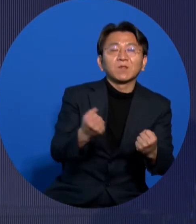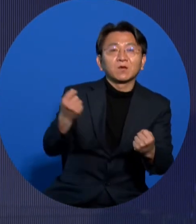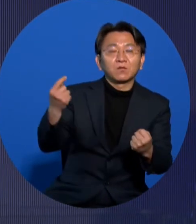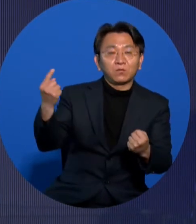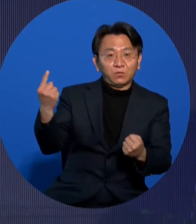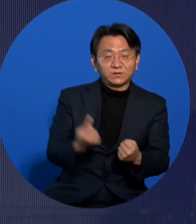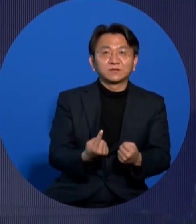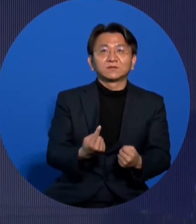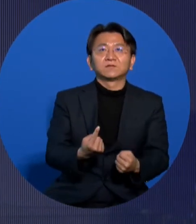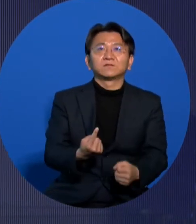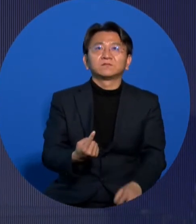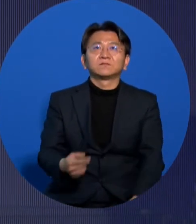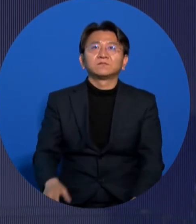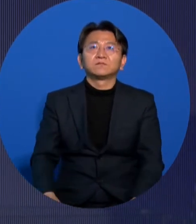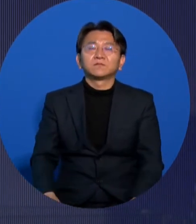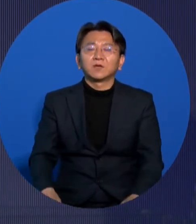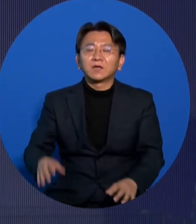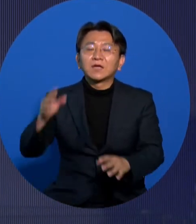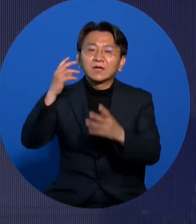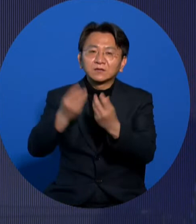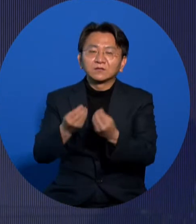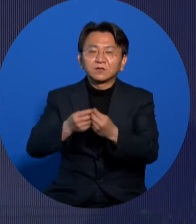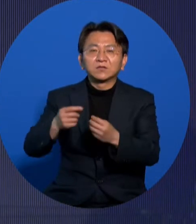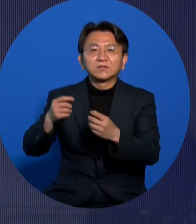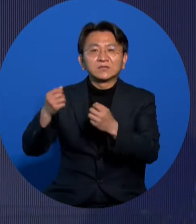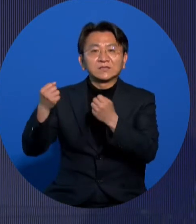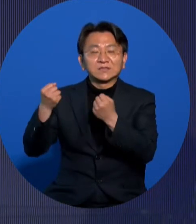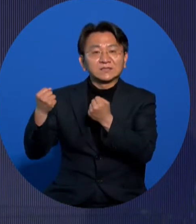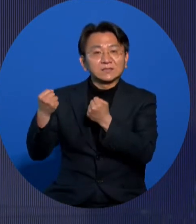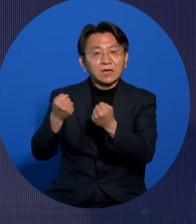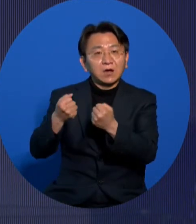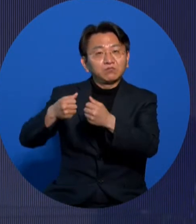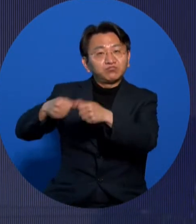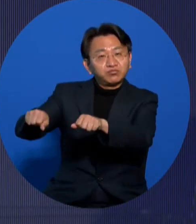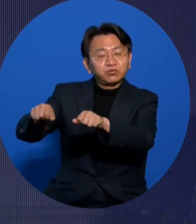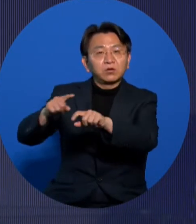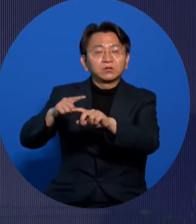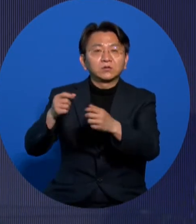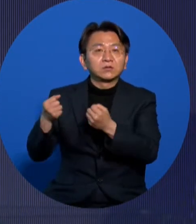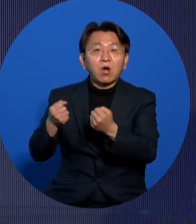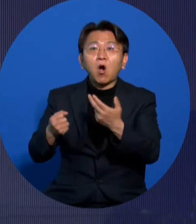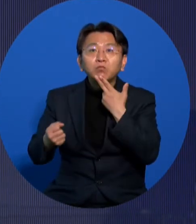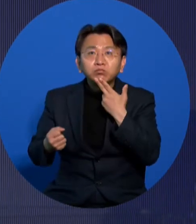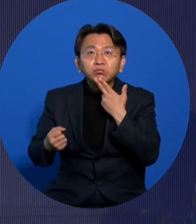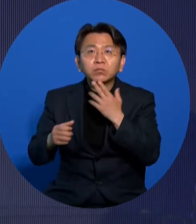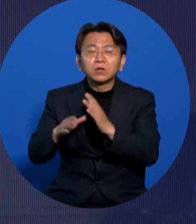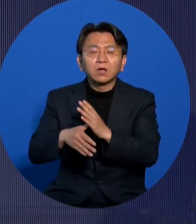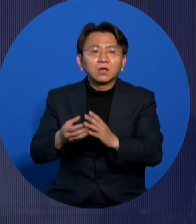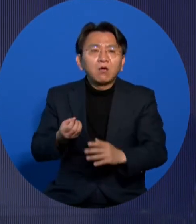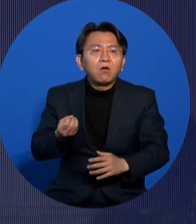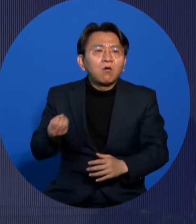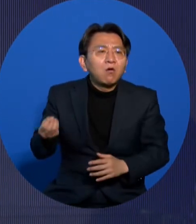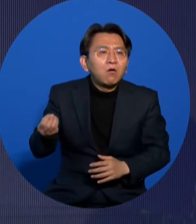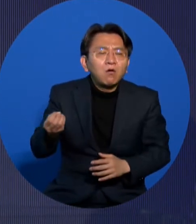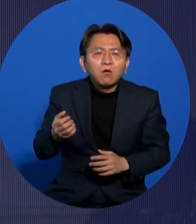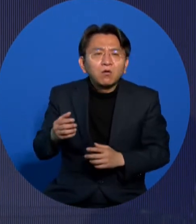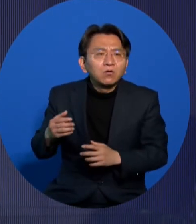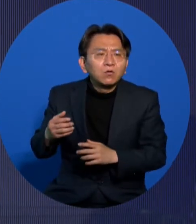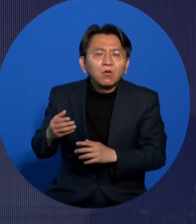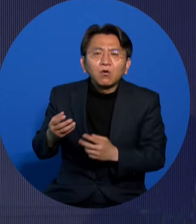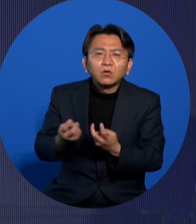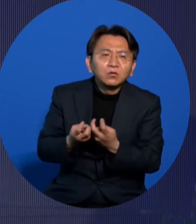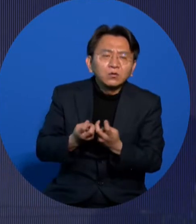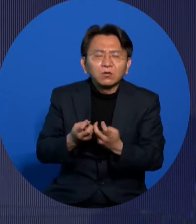지역에서 이제 차가 고장 나거나 없을 경우 이렇게 이동에 대해서 굉장히 불편한 점을 많이